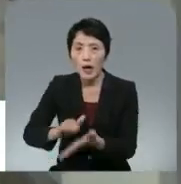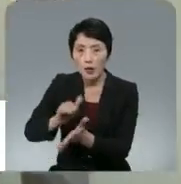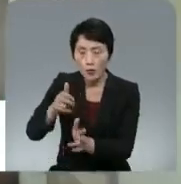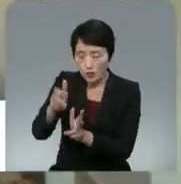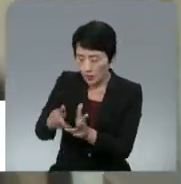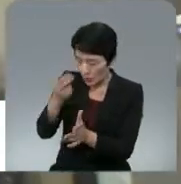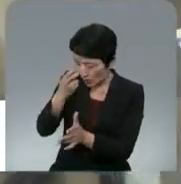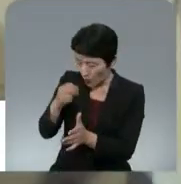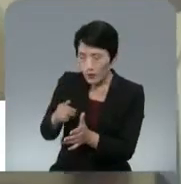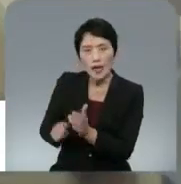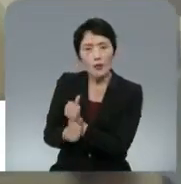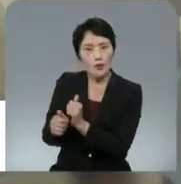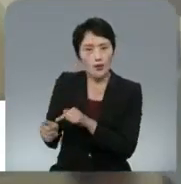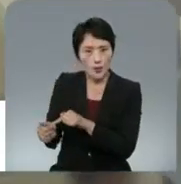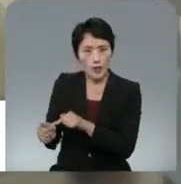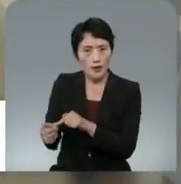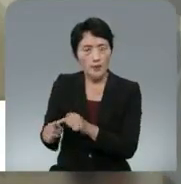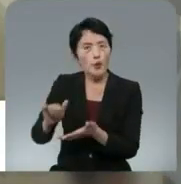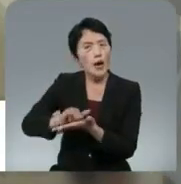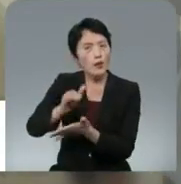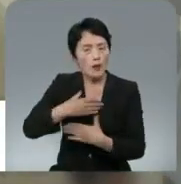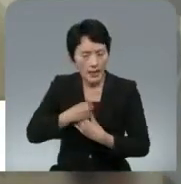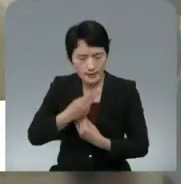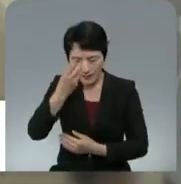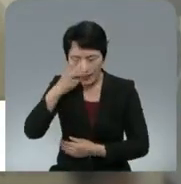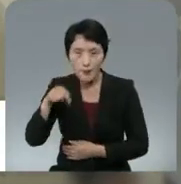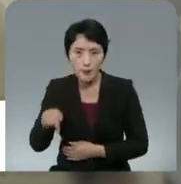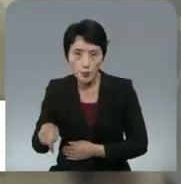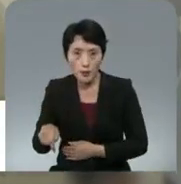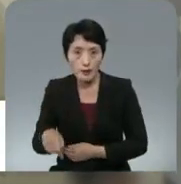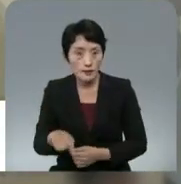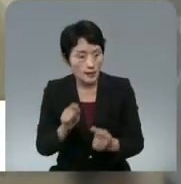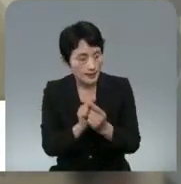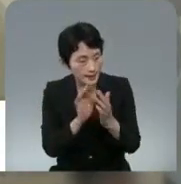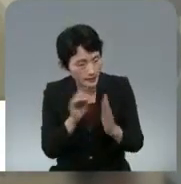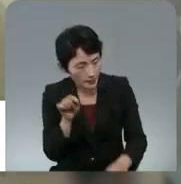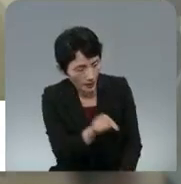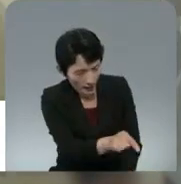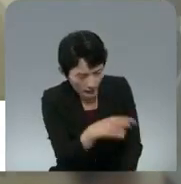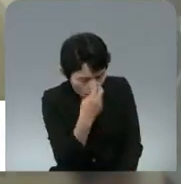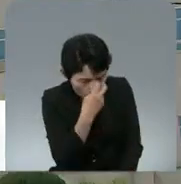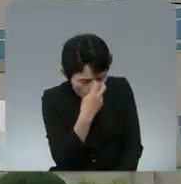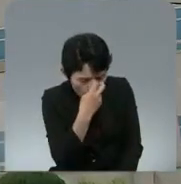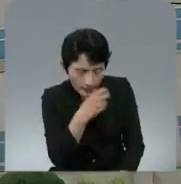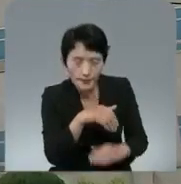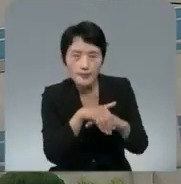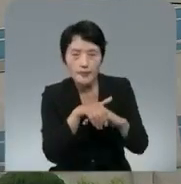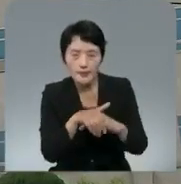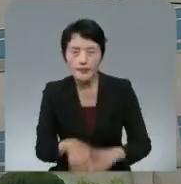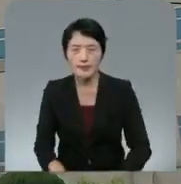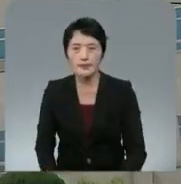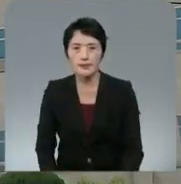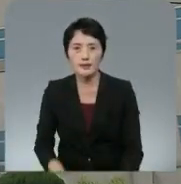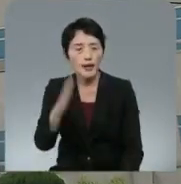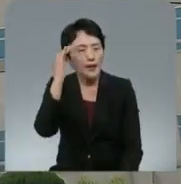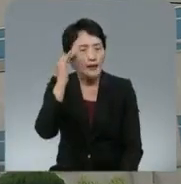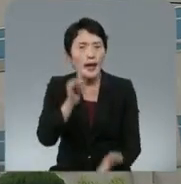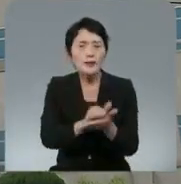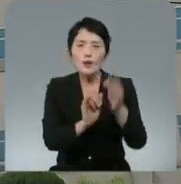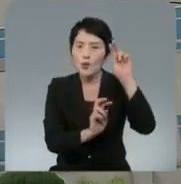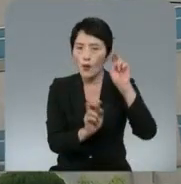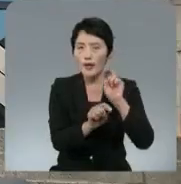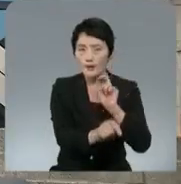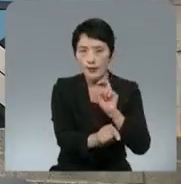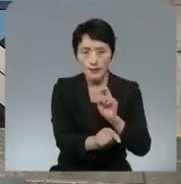und Eisenbahnunfälle sowie das Ministerium wollen Mitarbeiter schicken damit sie sich an der Untersuchung vor Ort beteiligen werden